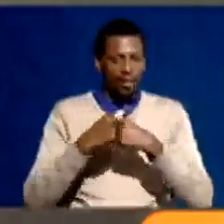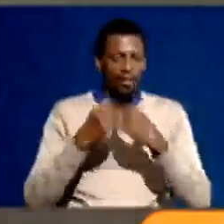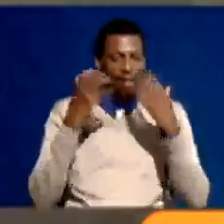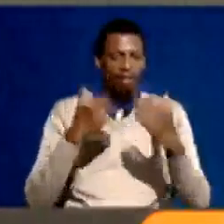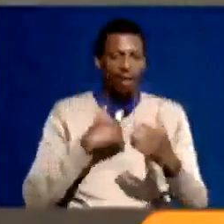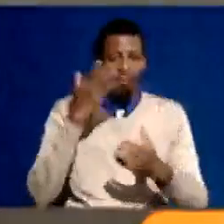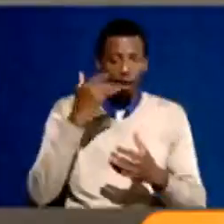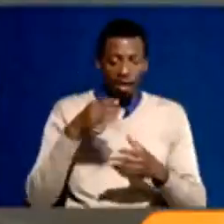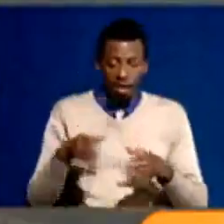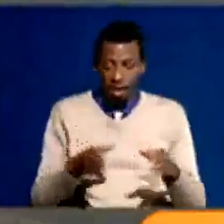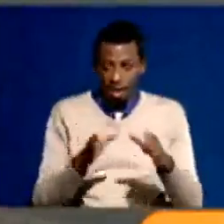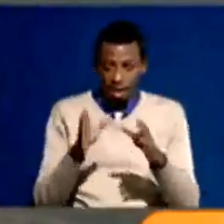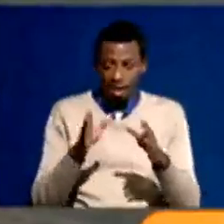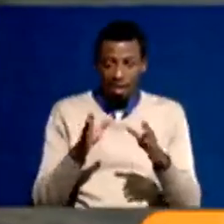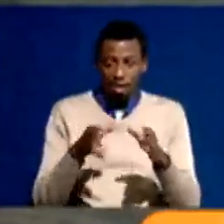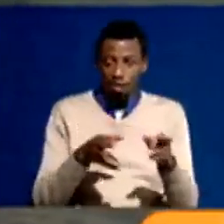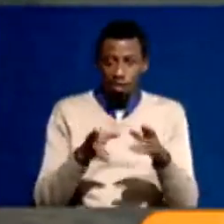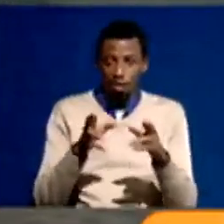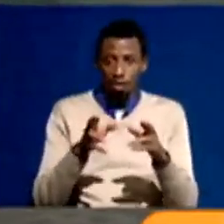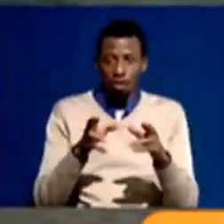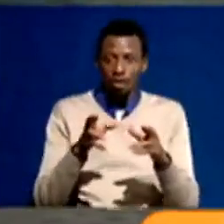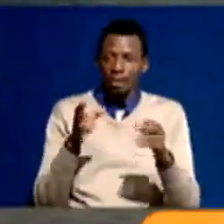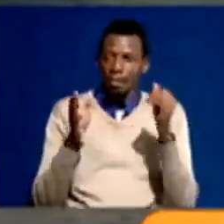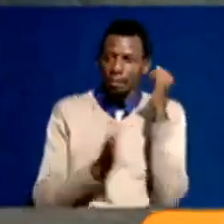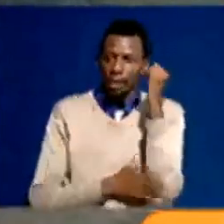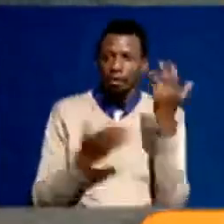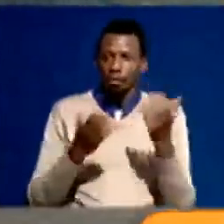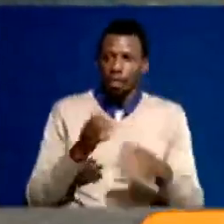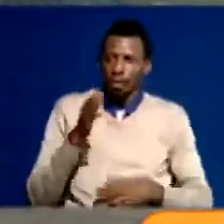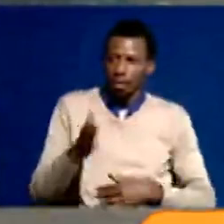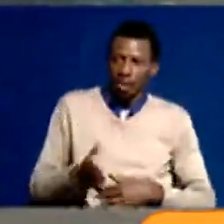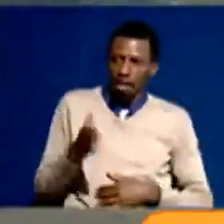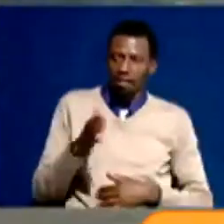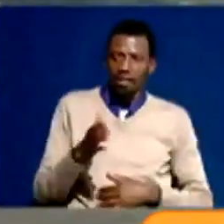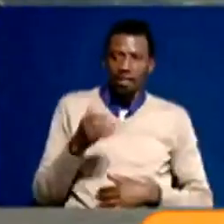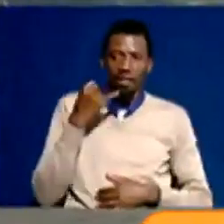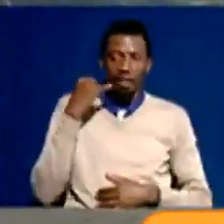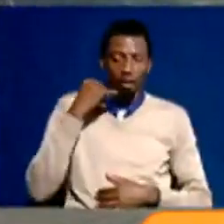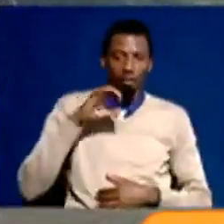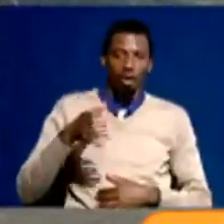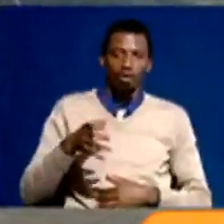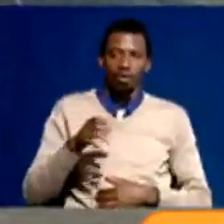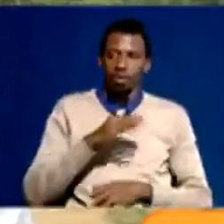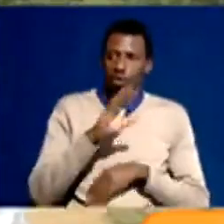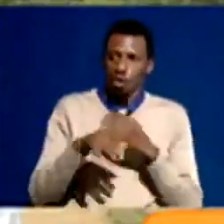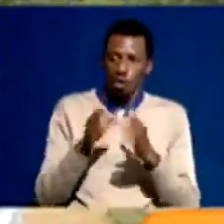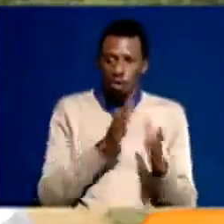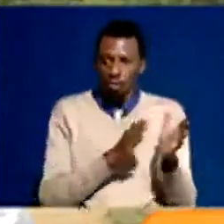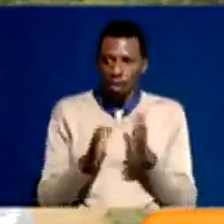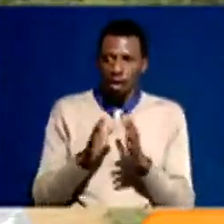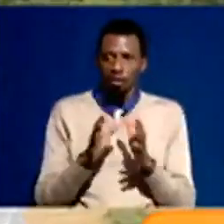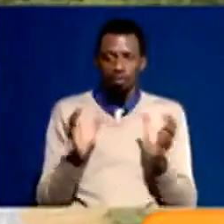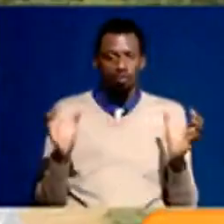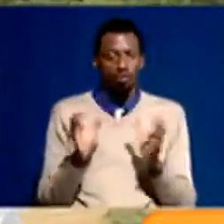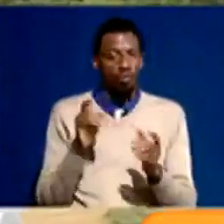barabara eneo la Muindabi, wadi ya Maela eneo bunge la Naivasha, kaunti ya Nakuru. Mpango mzima wa kikosi cha shabiki.com